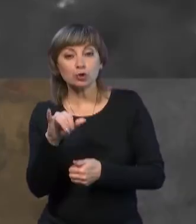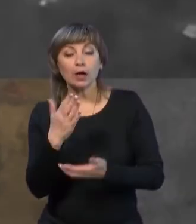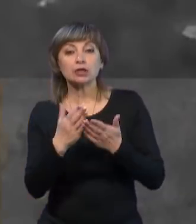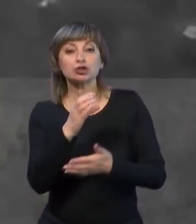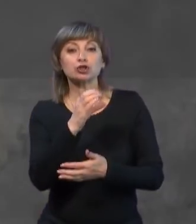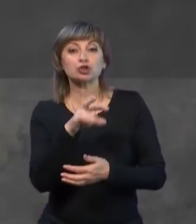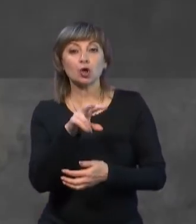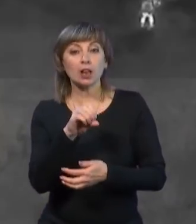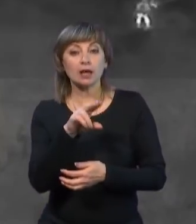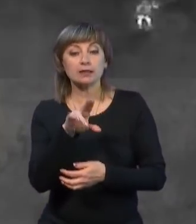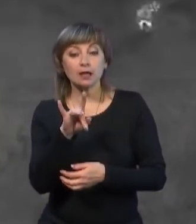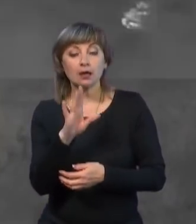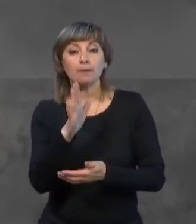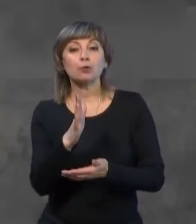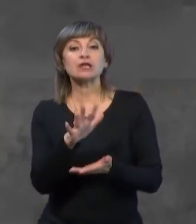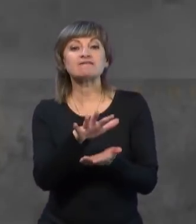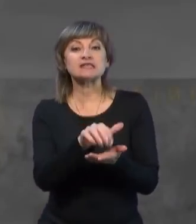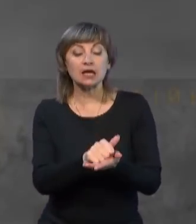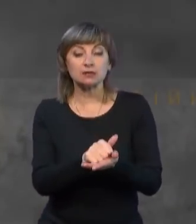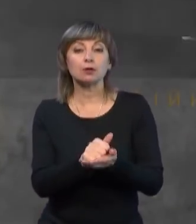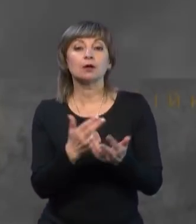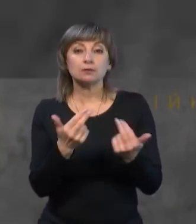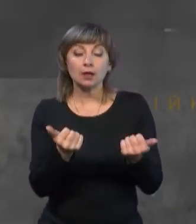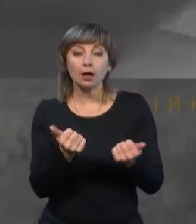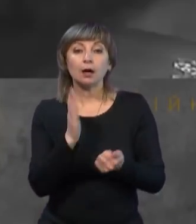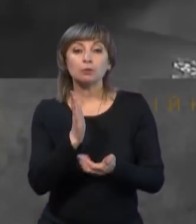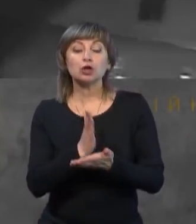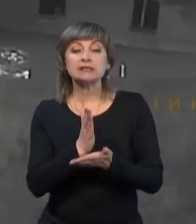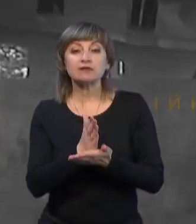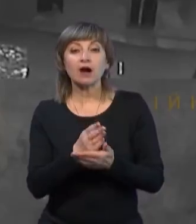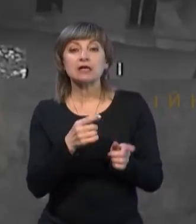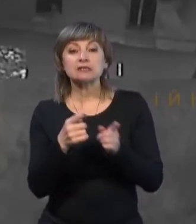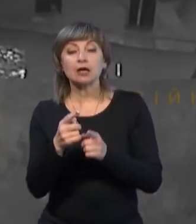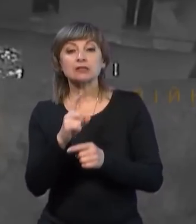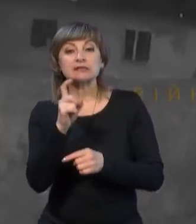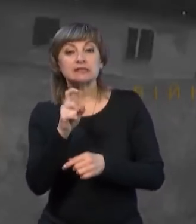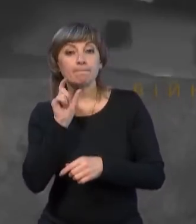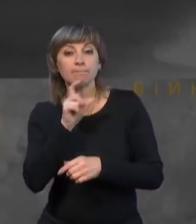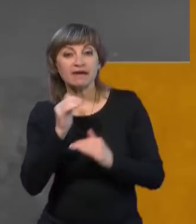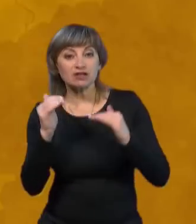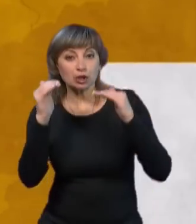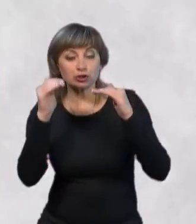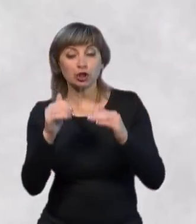Соледар буде взято, то тоді буде існувати загроза з півночі